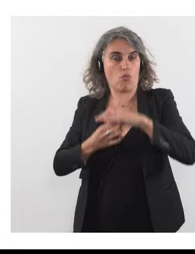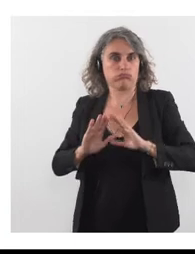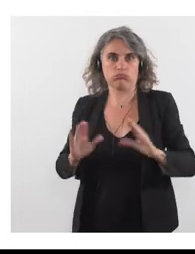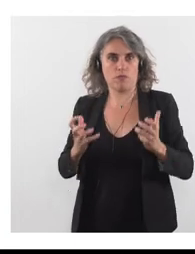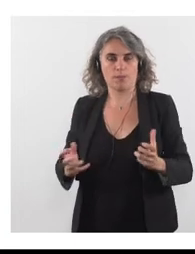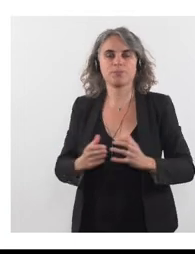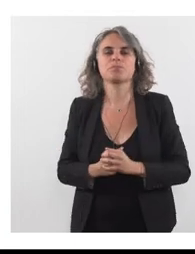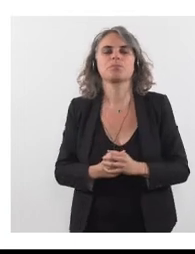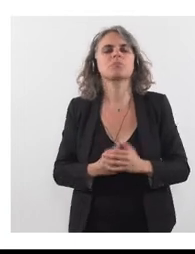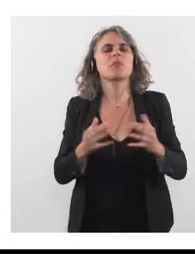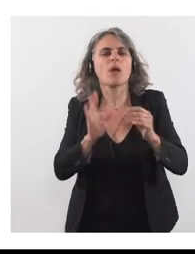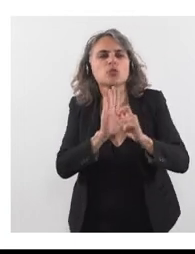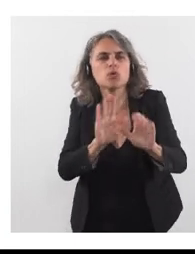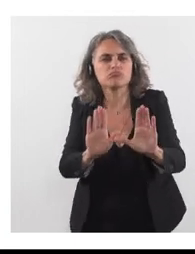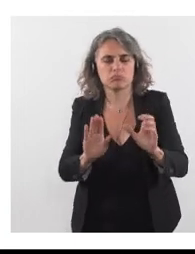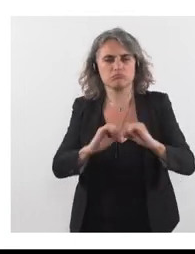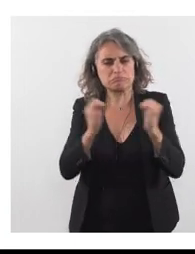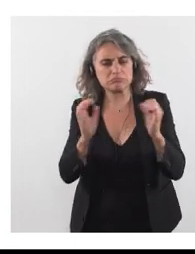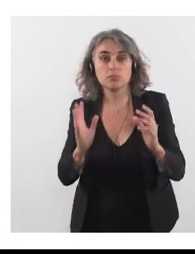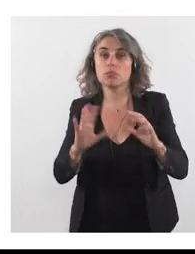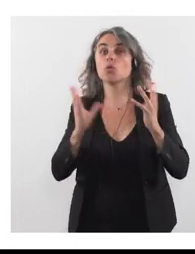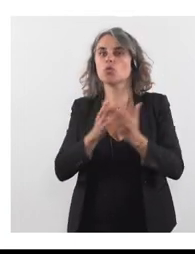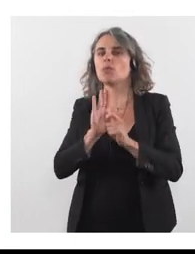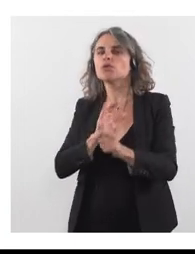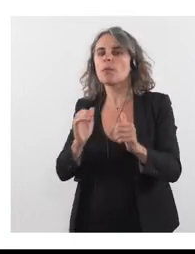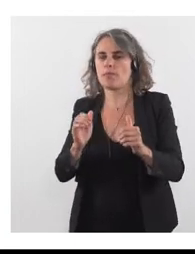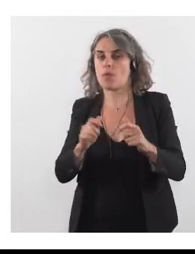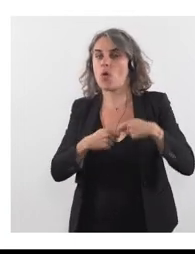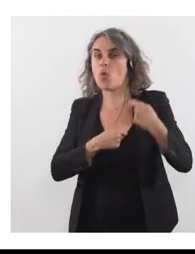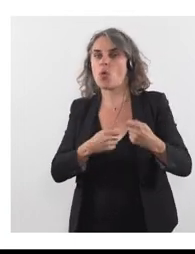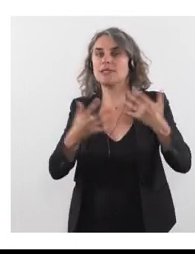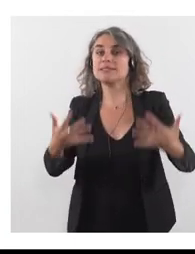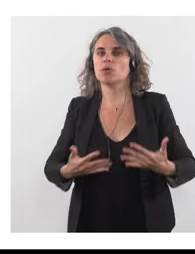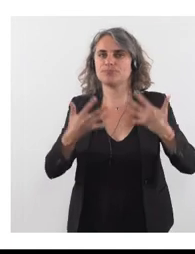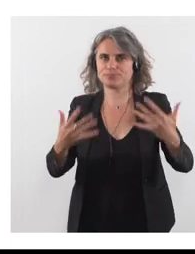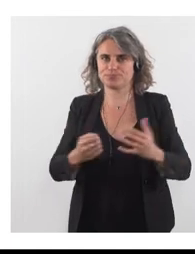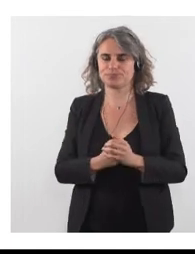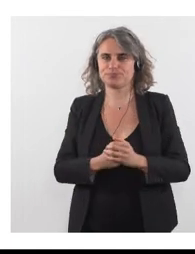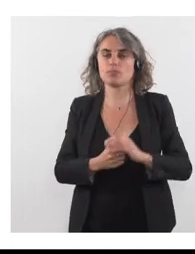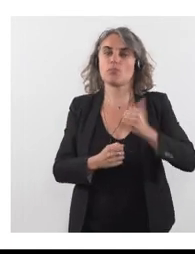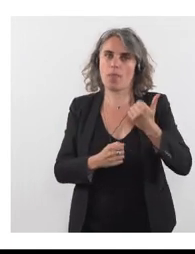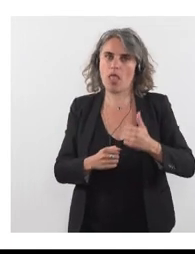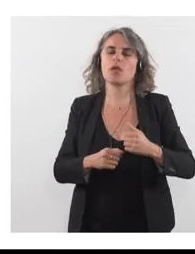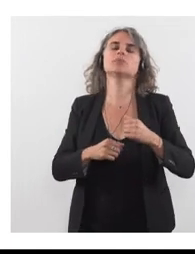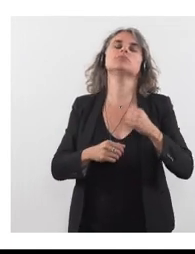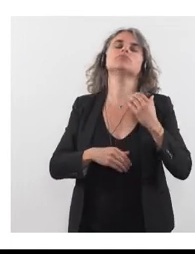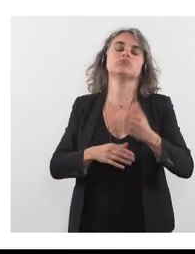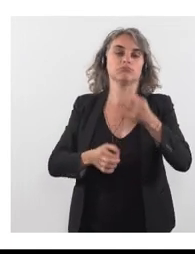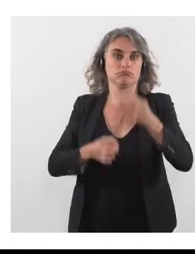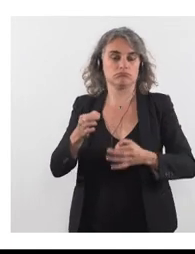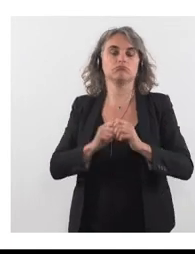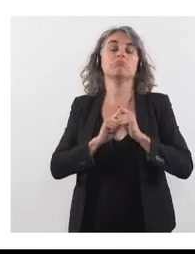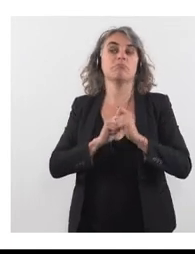Avant de rentrer dans le détail de la procédure, c'est une procédure qui a duré plus de 10 ans. Ça a été en première instance, ça a été en appel, ça a été en